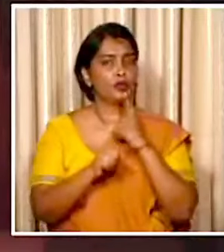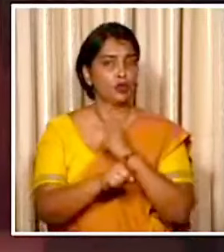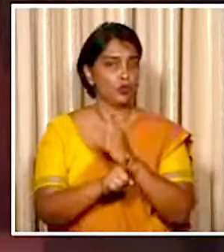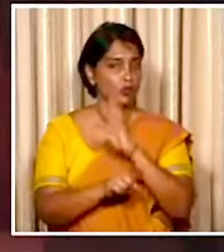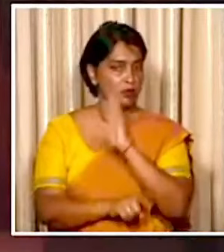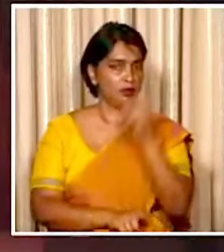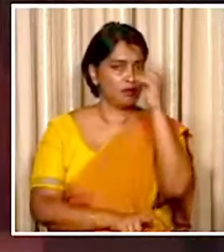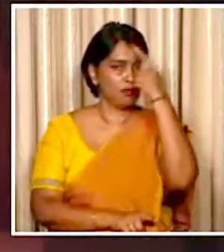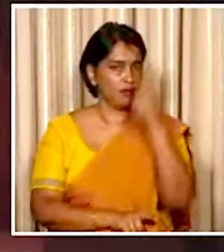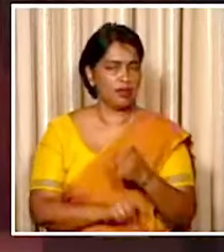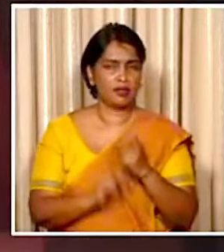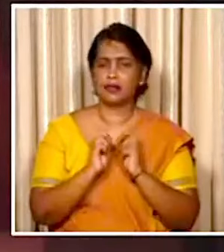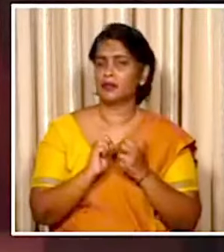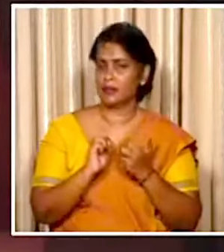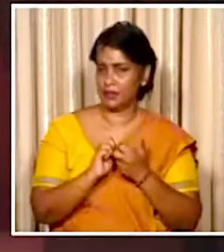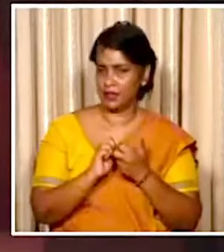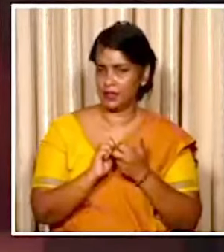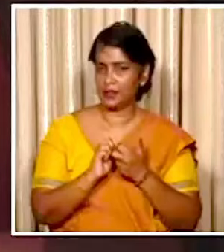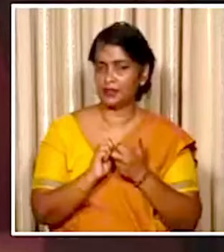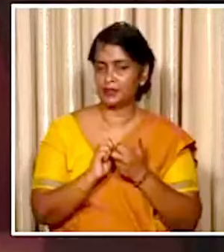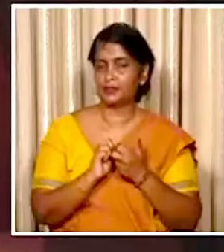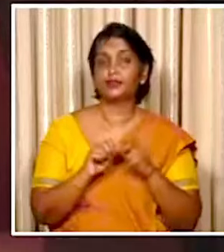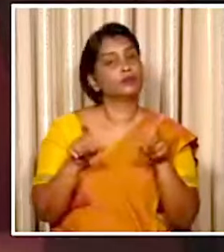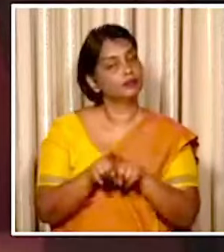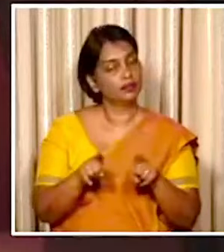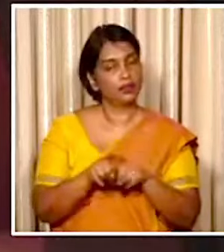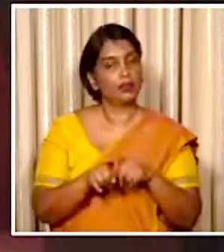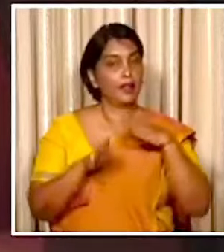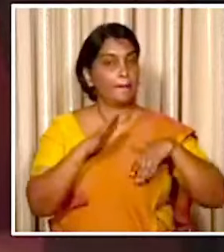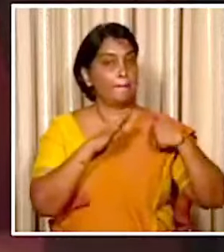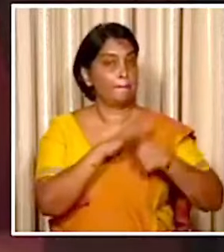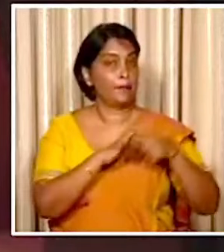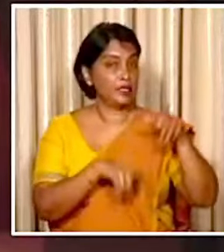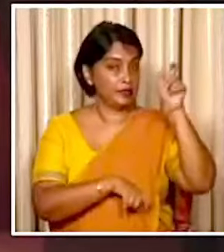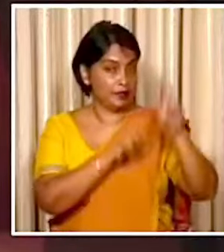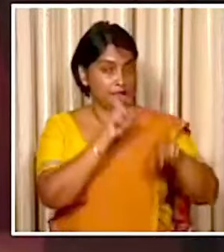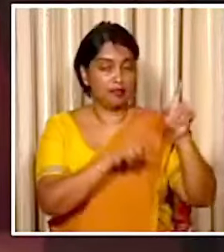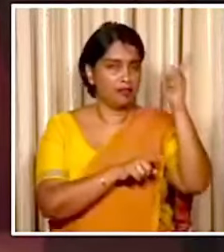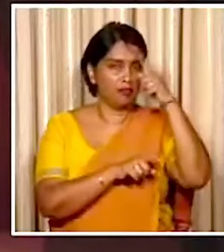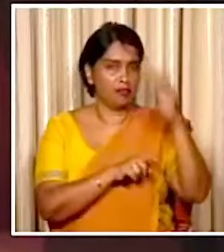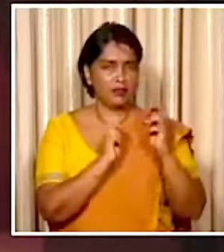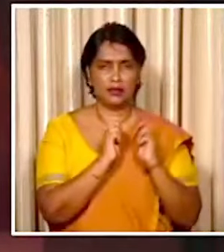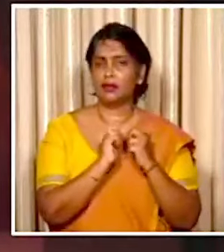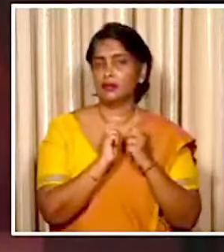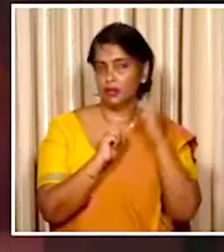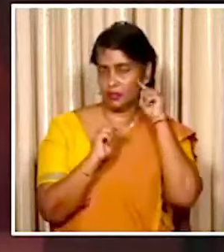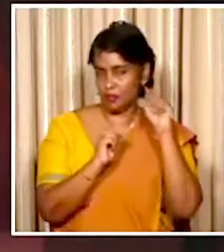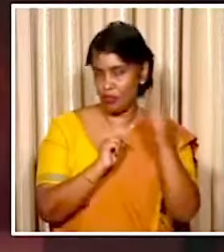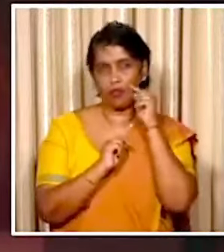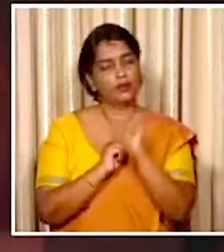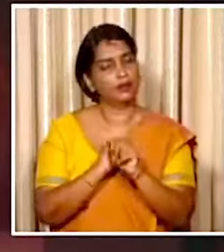ගුරුවරුන්ගේ වැටුප් විෂමතා ප්‍රශ්නය ගැනත් ඒ වගේම විදුහල්පතිවරුන්ගේ වැටුප් විෂමතා ප්‍රශ්නය ගැනත්